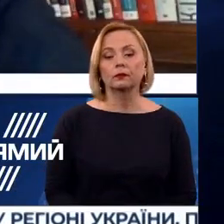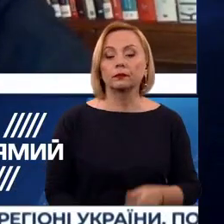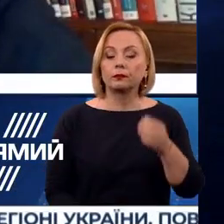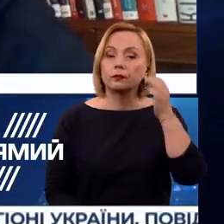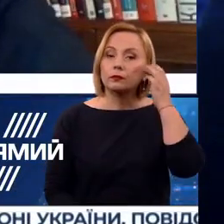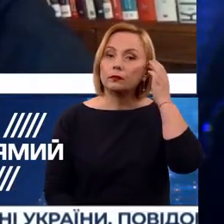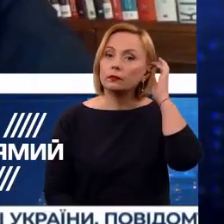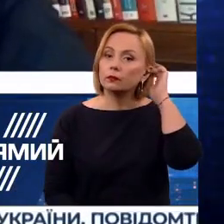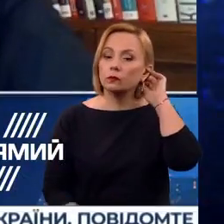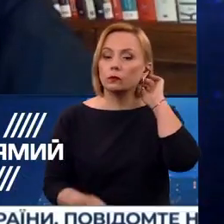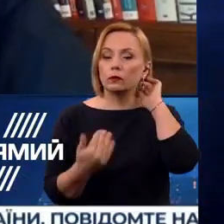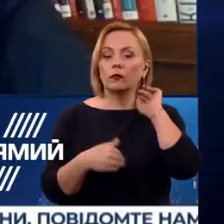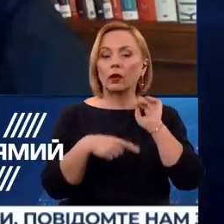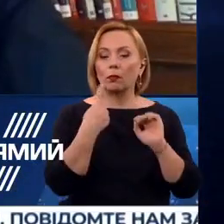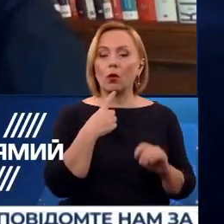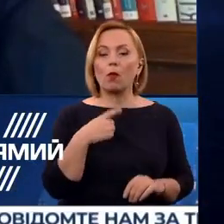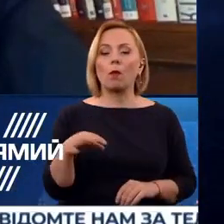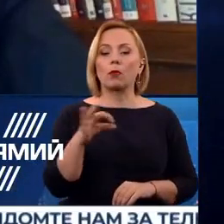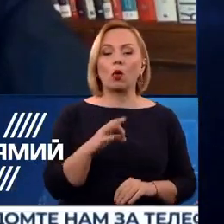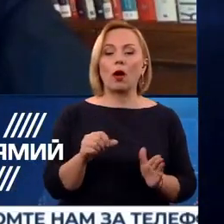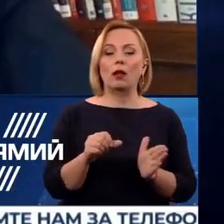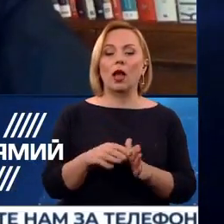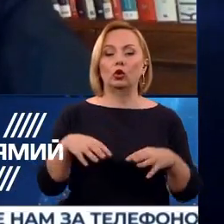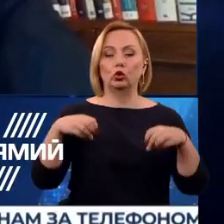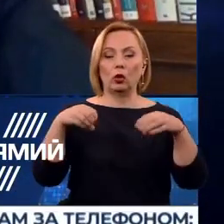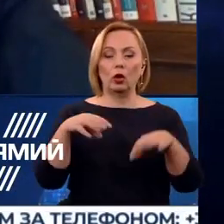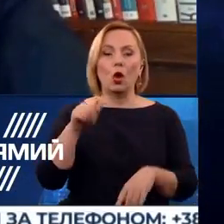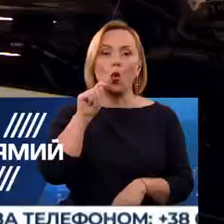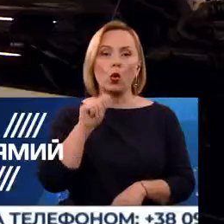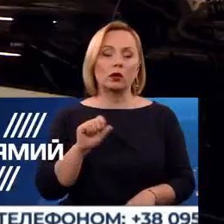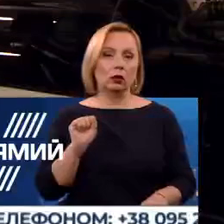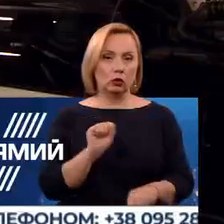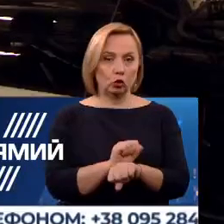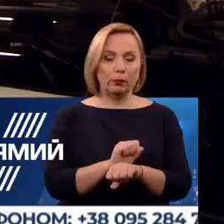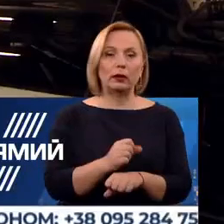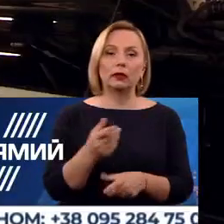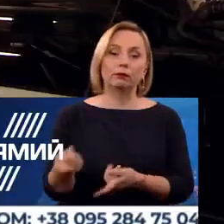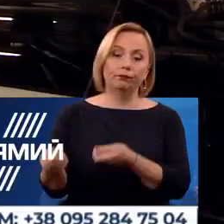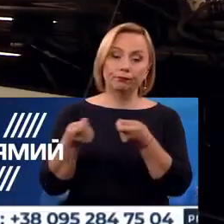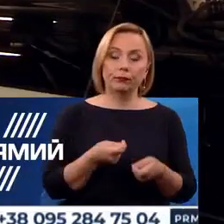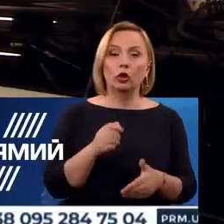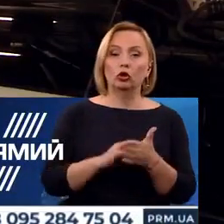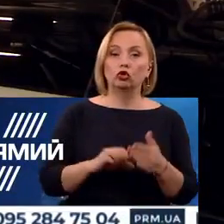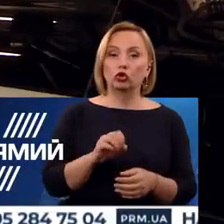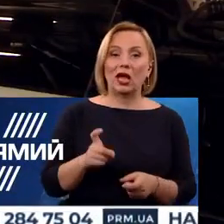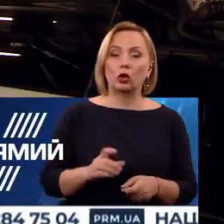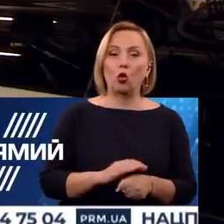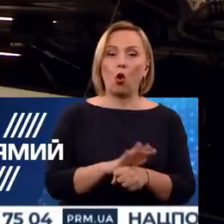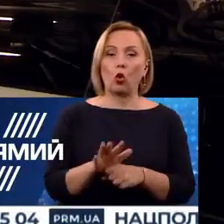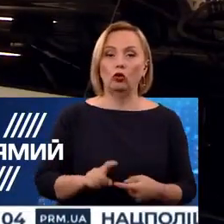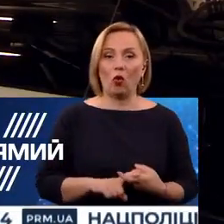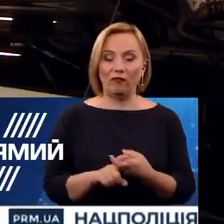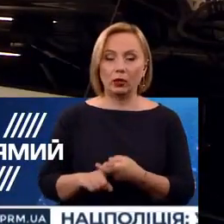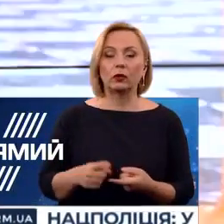про електроенергію. Україна призупинила імпорт електроенергії через коронавірус. Таке рішення НКРЕКП прийняла на період